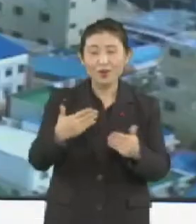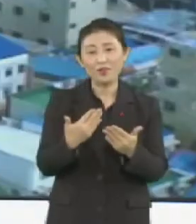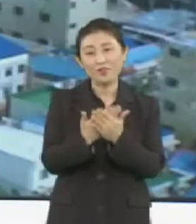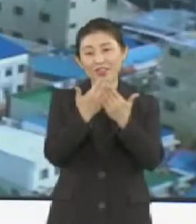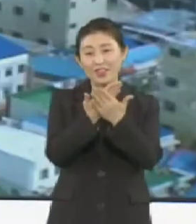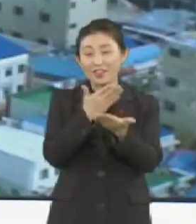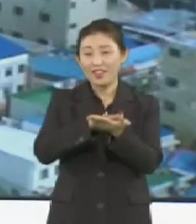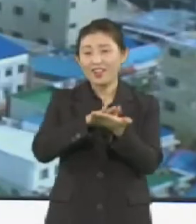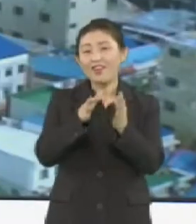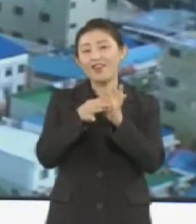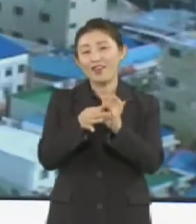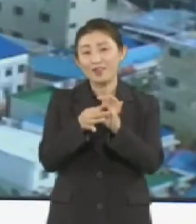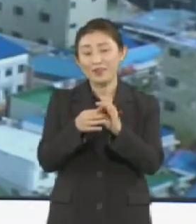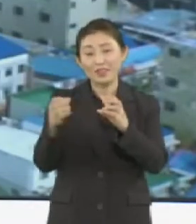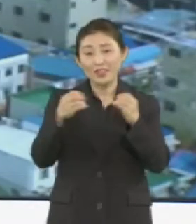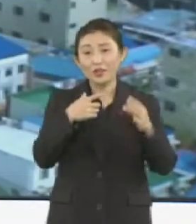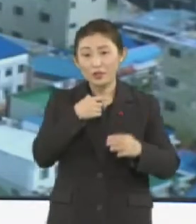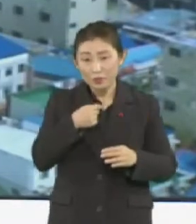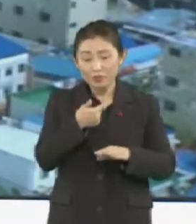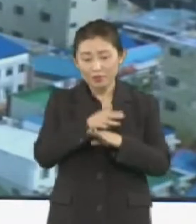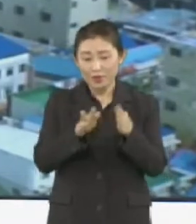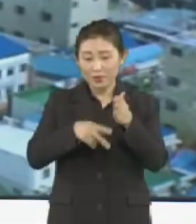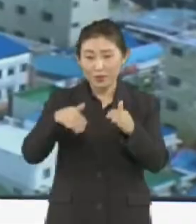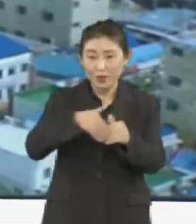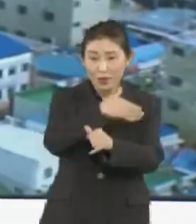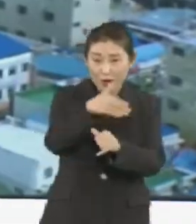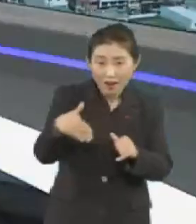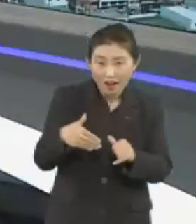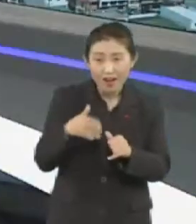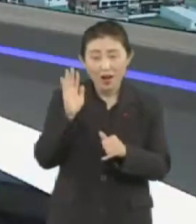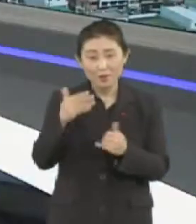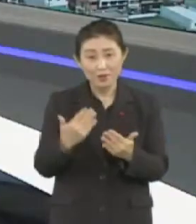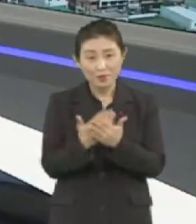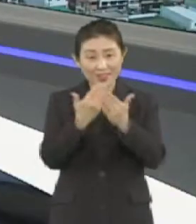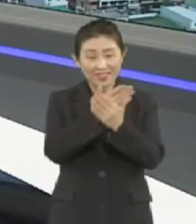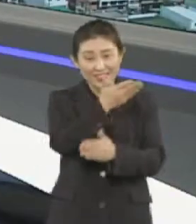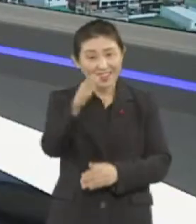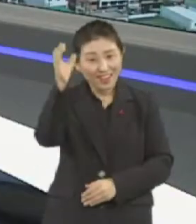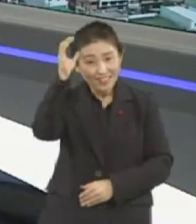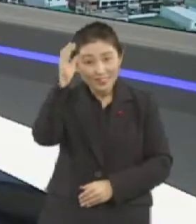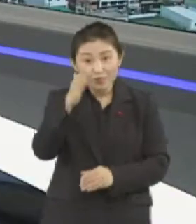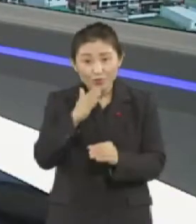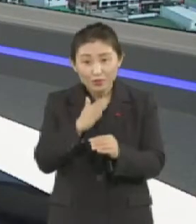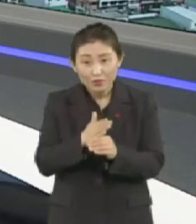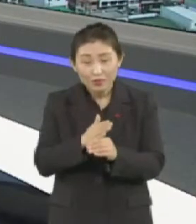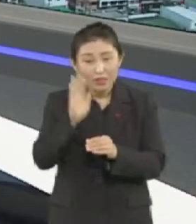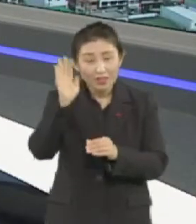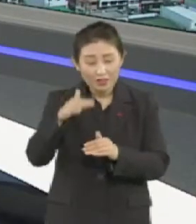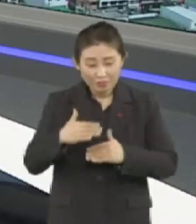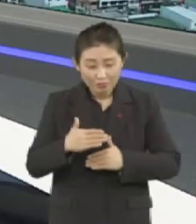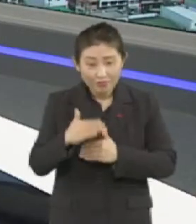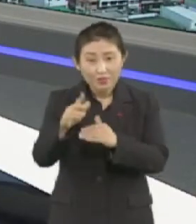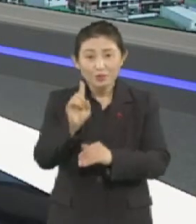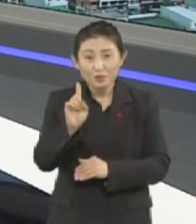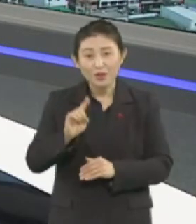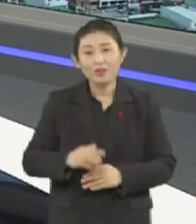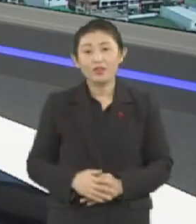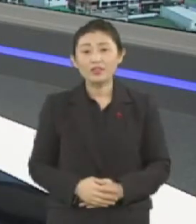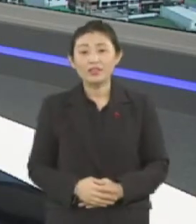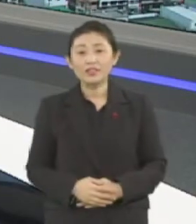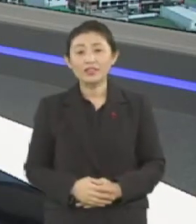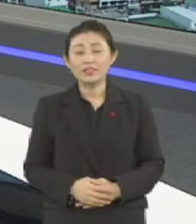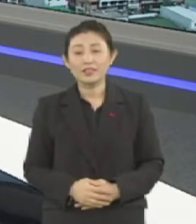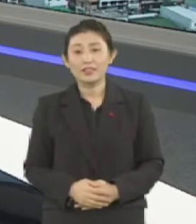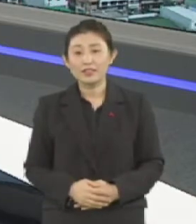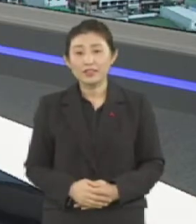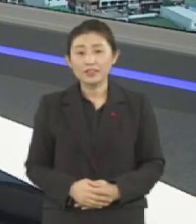한번 해보겠습니다. 네. 이 대전 원도심 활성화의 신호탄이 될 거다 많이 기대하고 계신데 어떻게 지금 추진되고 있습니까? 네,